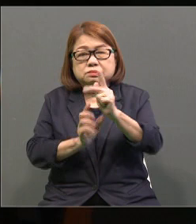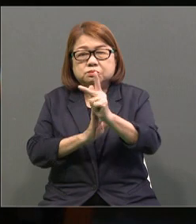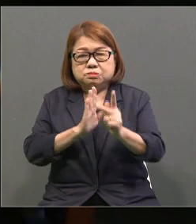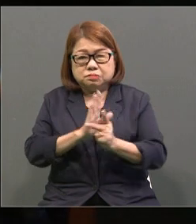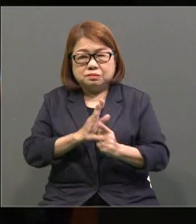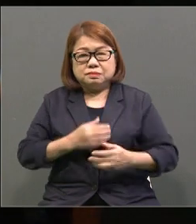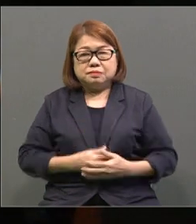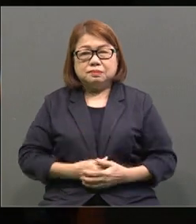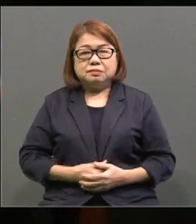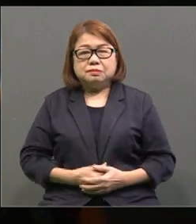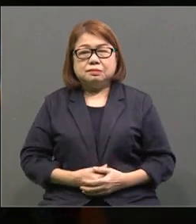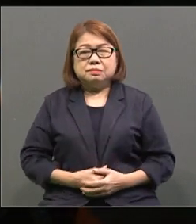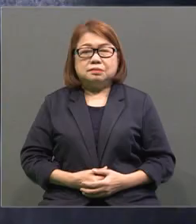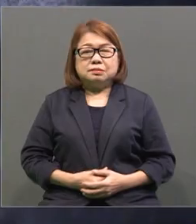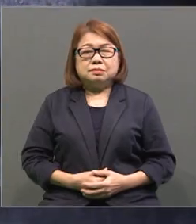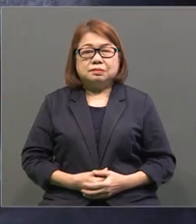ด้วยนะ